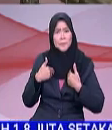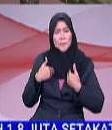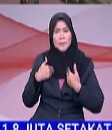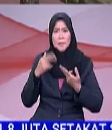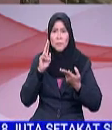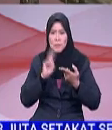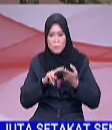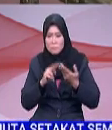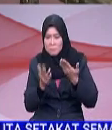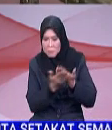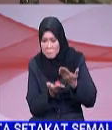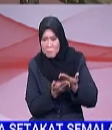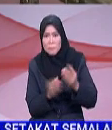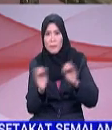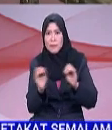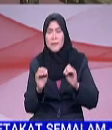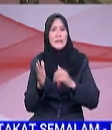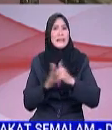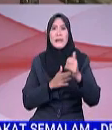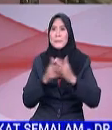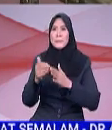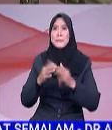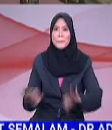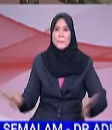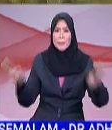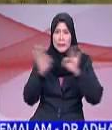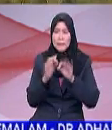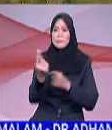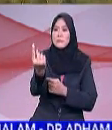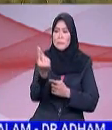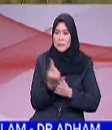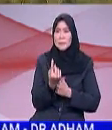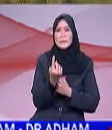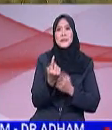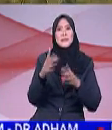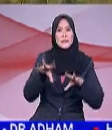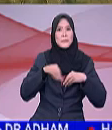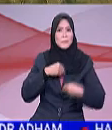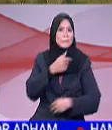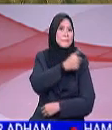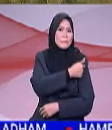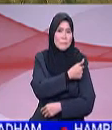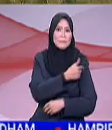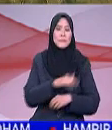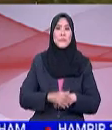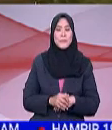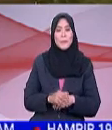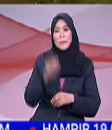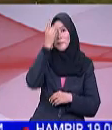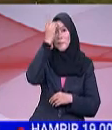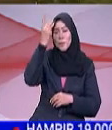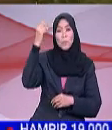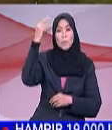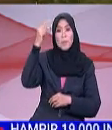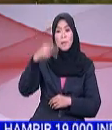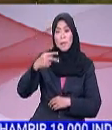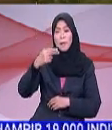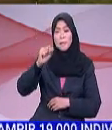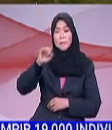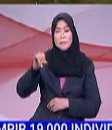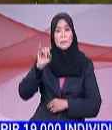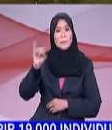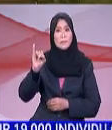dokumen atau tidak, kalau boleh dia datanglah untuk menerima vaksin. Dalam perkembangan lain, Datuk Haji Jin meluluskan peruntukan